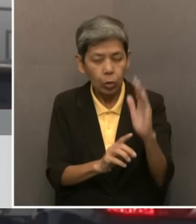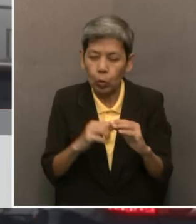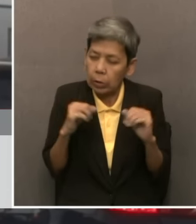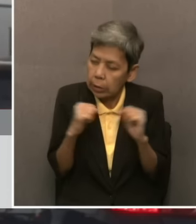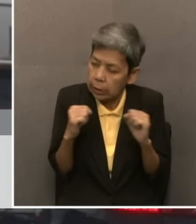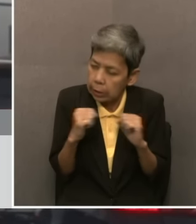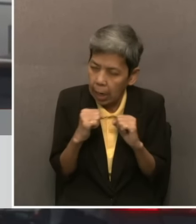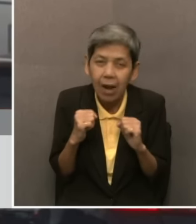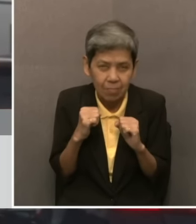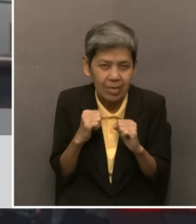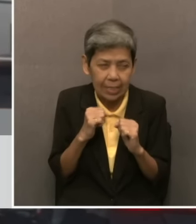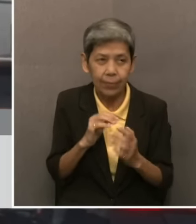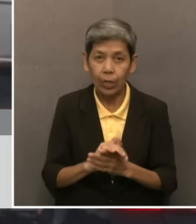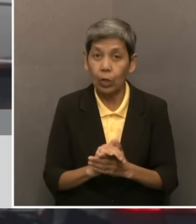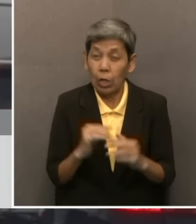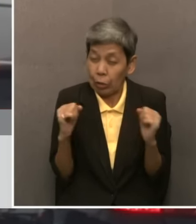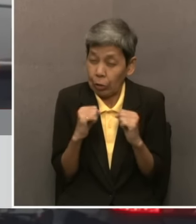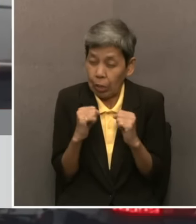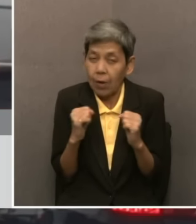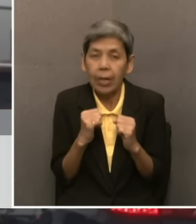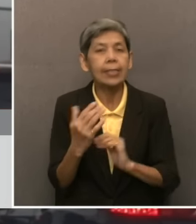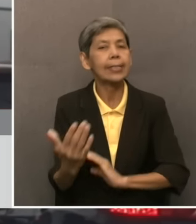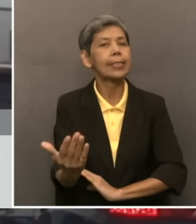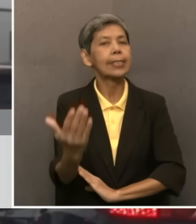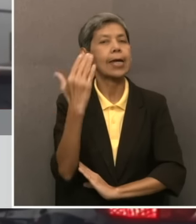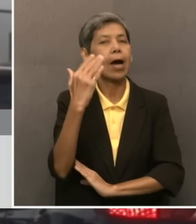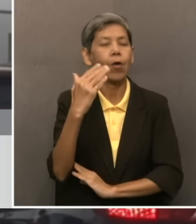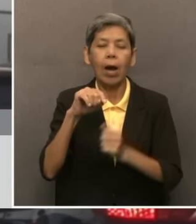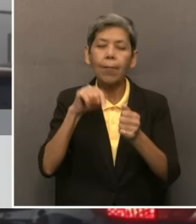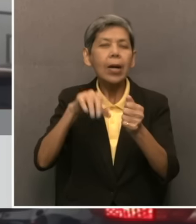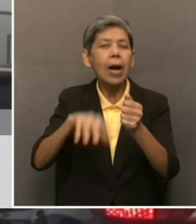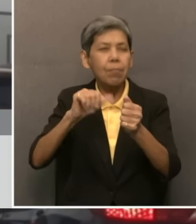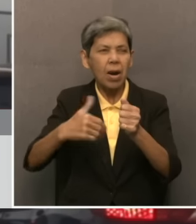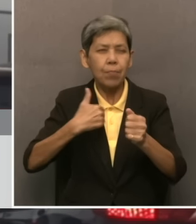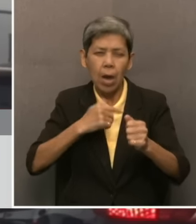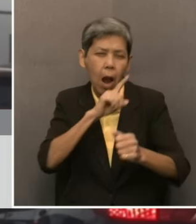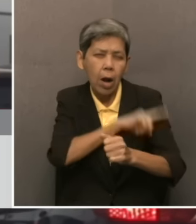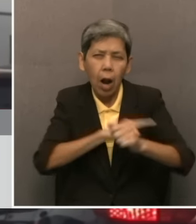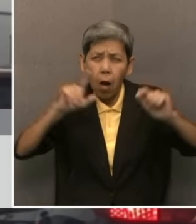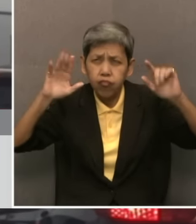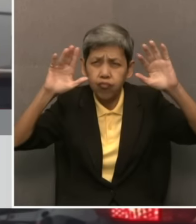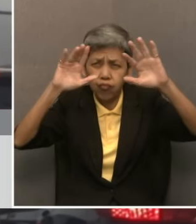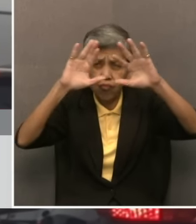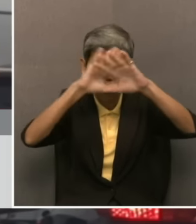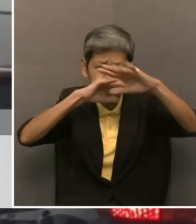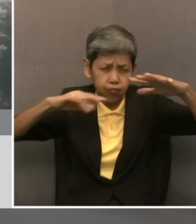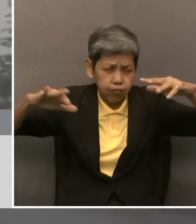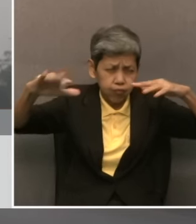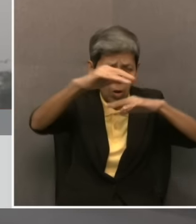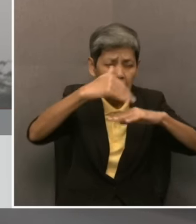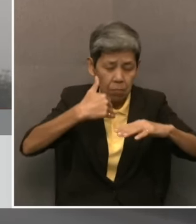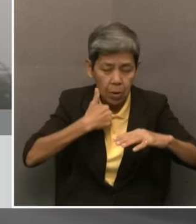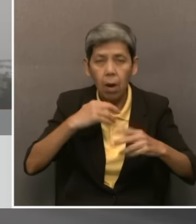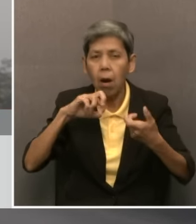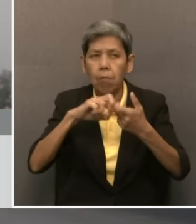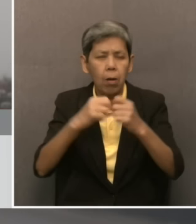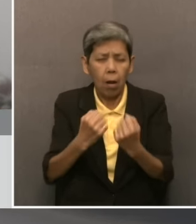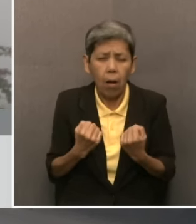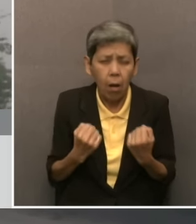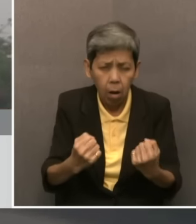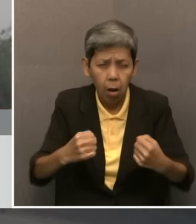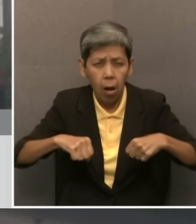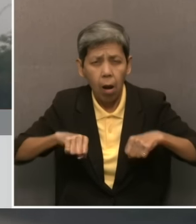นี้นอกจากอากาศหนาวเย็นแล้วเช้าวันนี้ตัวเมืองเชียงรายก็มีหมอกหนาปกคลุมไปทั่วค่ะส่งผลต่อการสัญจรไปม